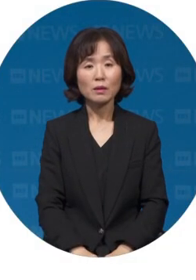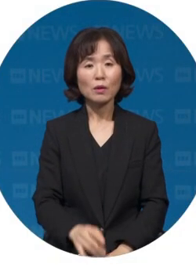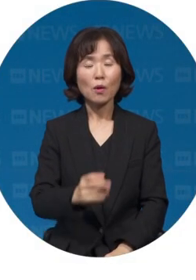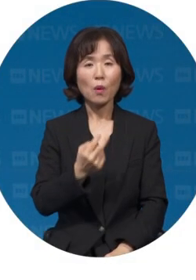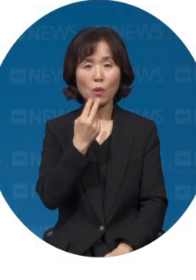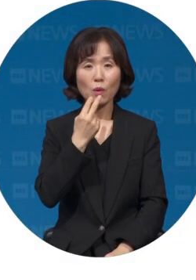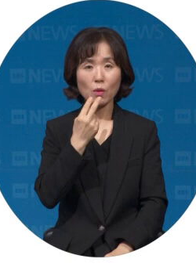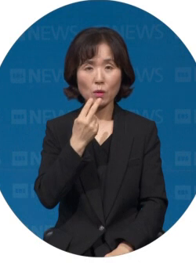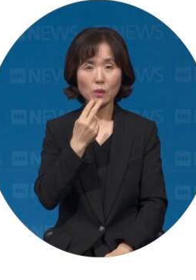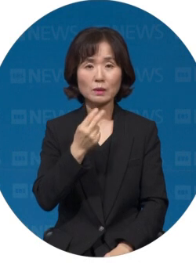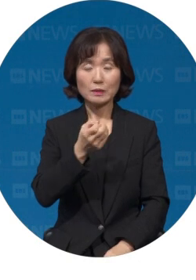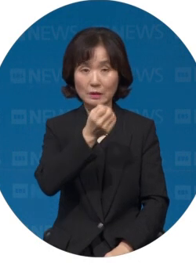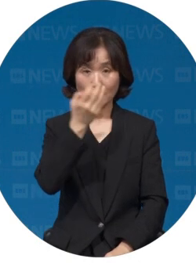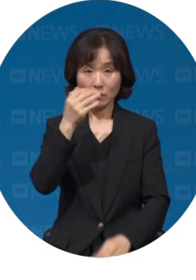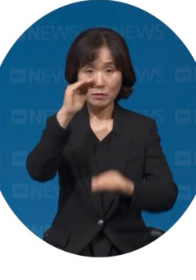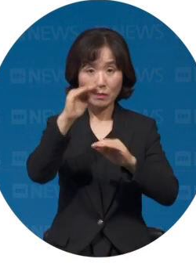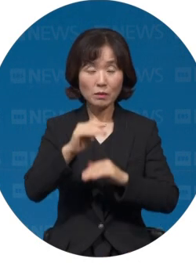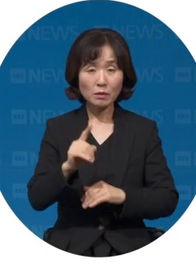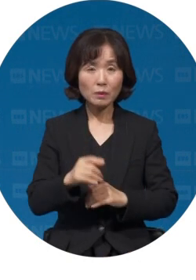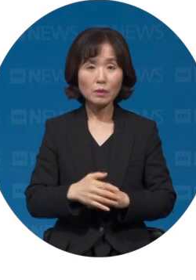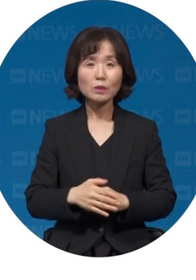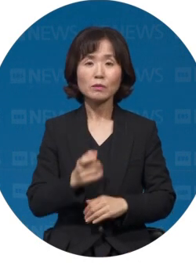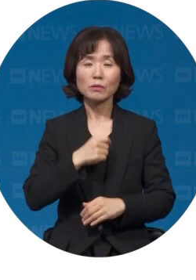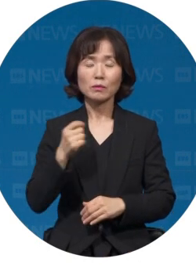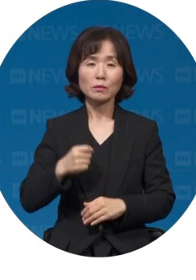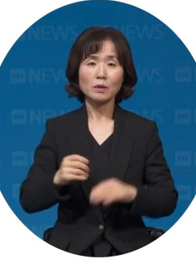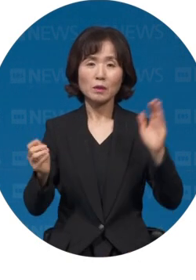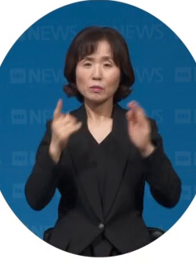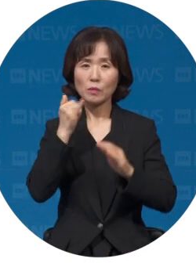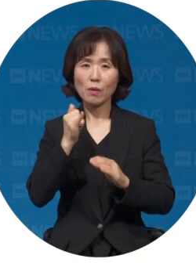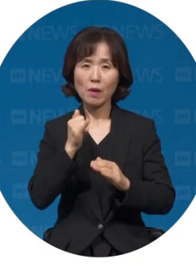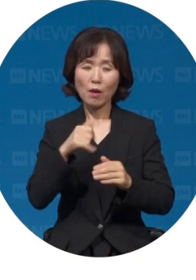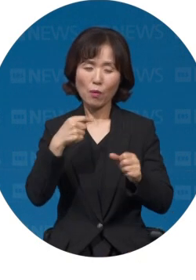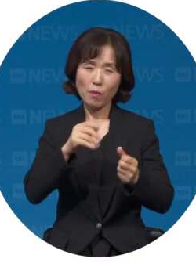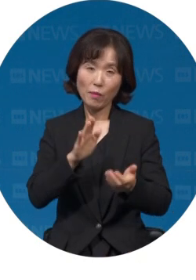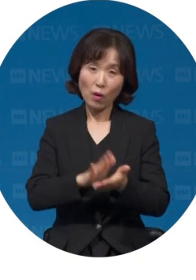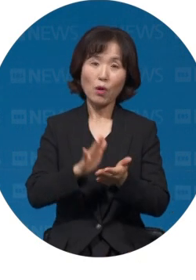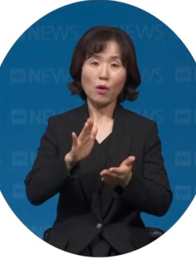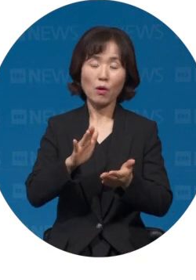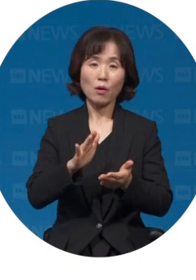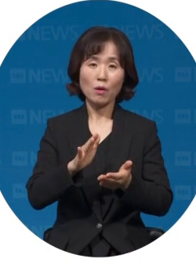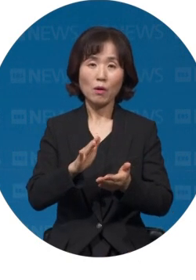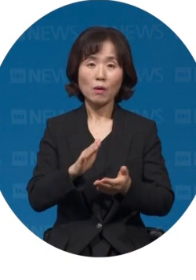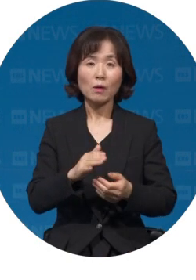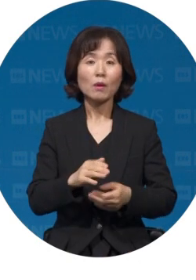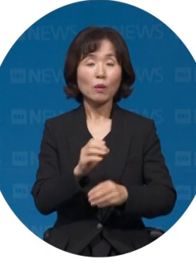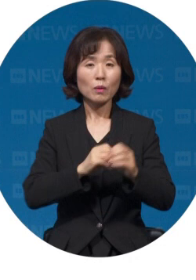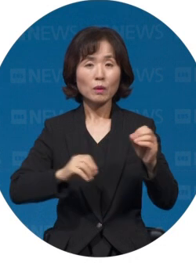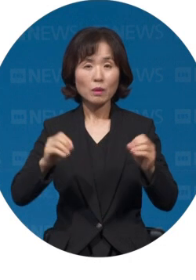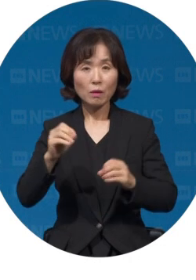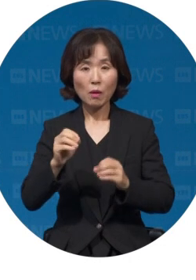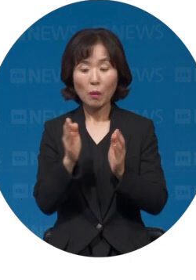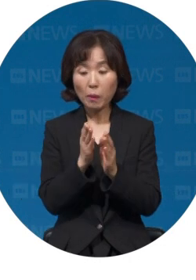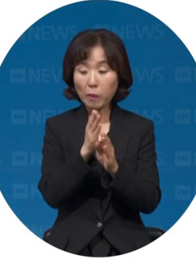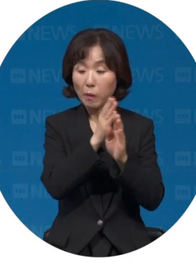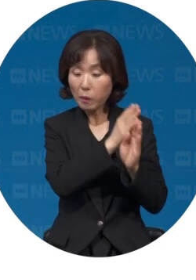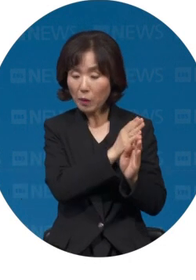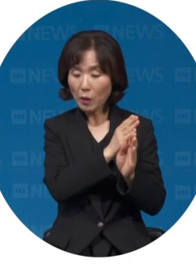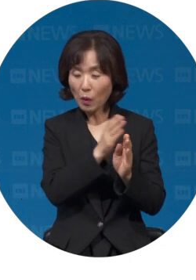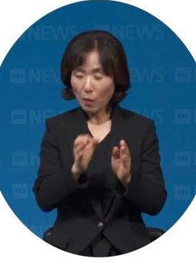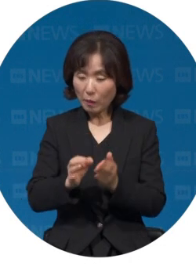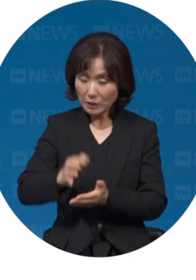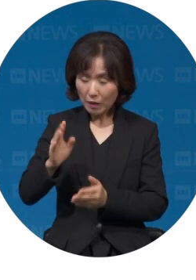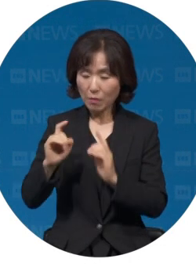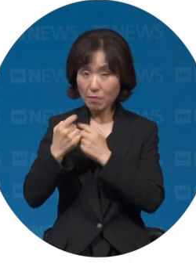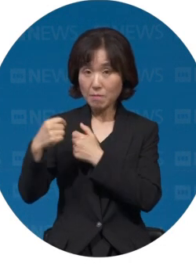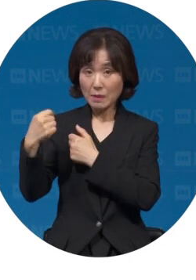홍콩 사우스 차이나 모닝포스트는 중국 학부모들의 높은 교육열로 오히려 고액의 과외 암시장이 형성될